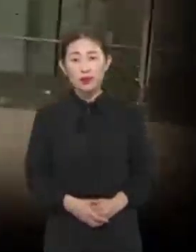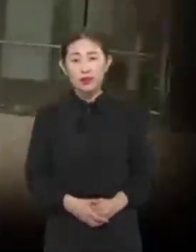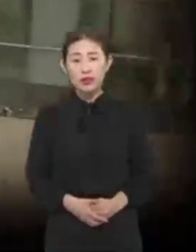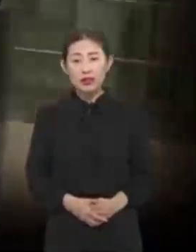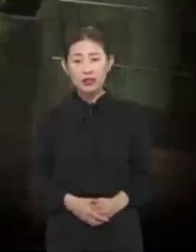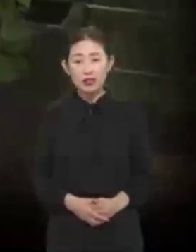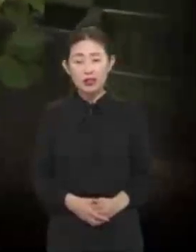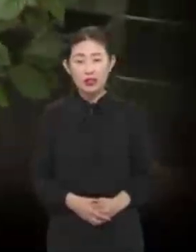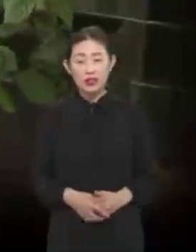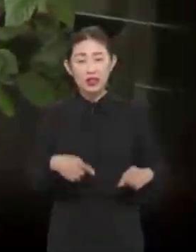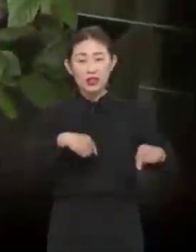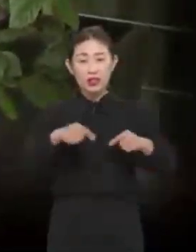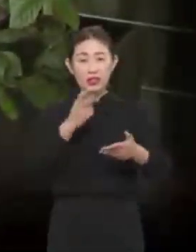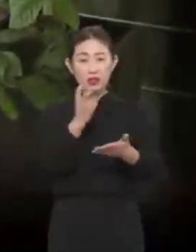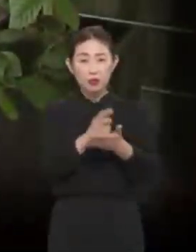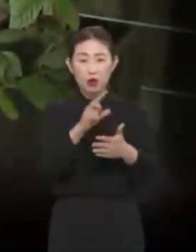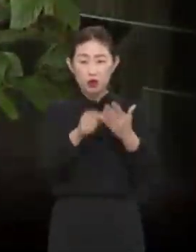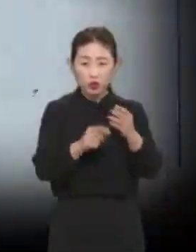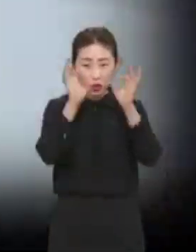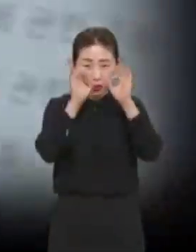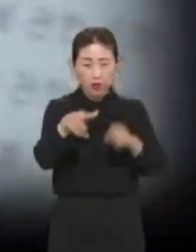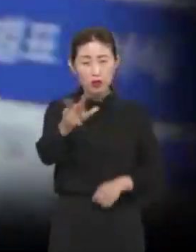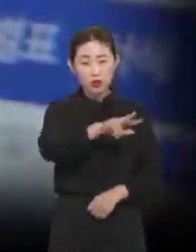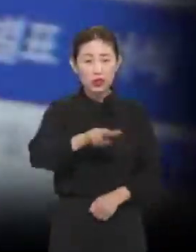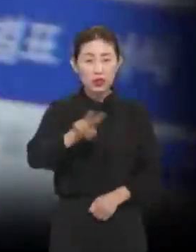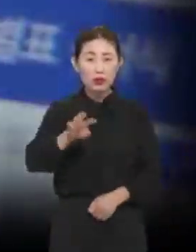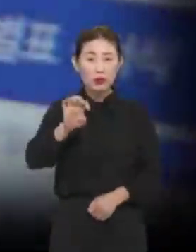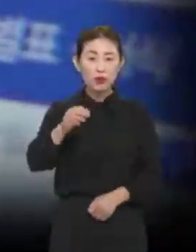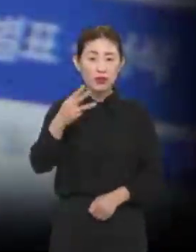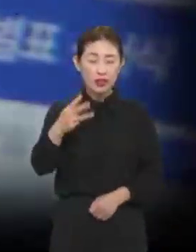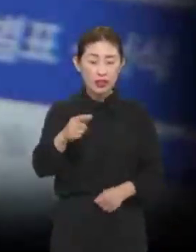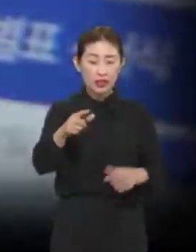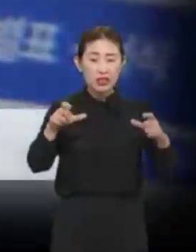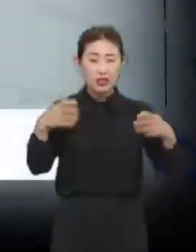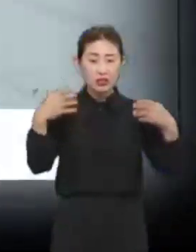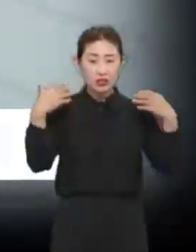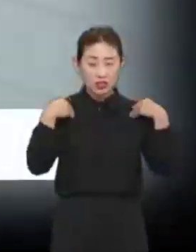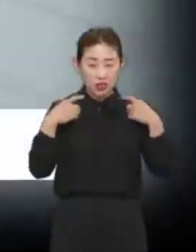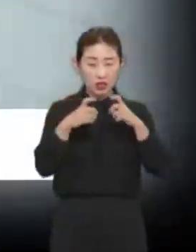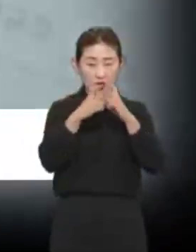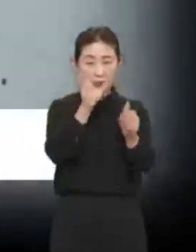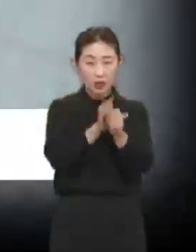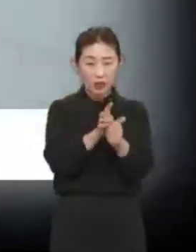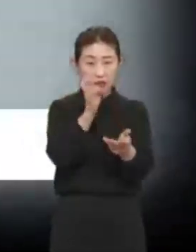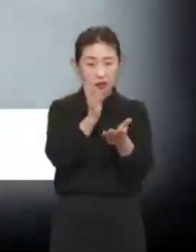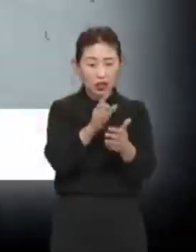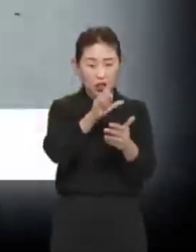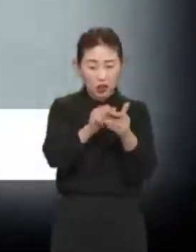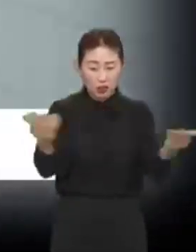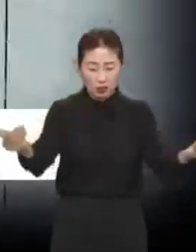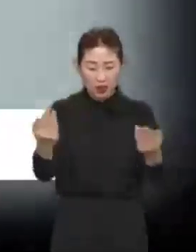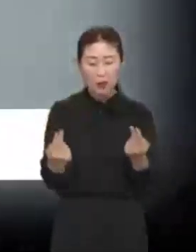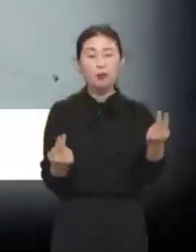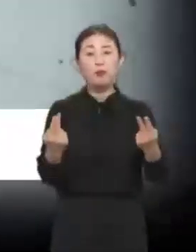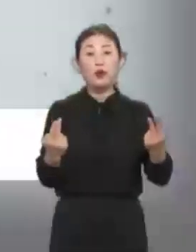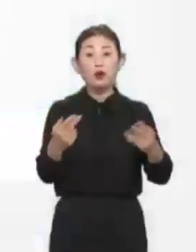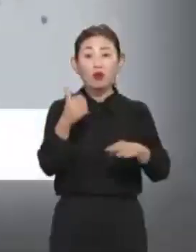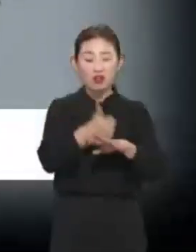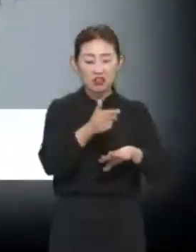취재진은 자치법규 정보 시스템을 통해 전국 243개 자치단체의 민간 위탁 사업 조례를 분석했습니다. 분석